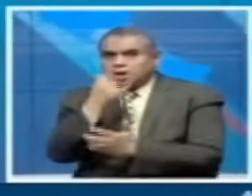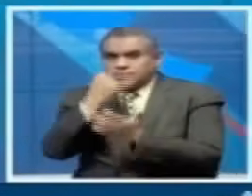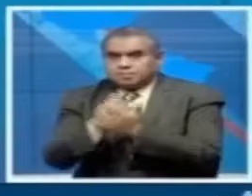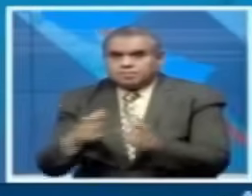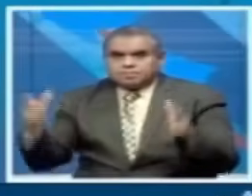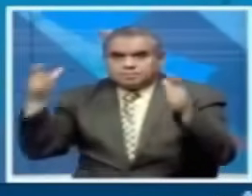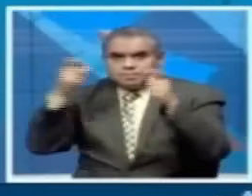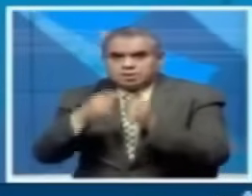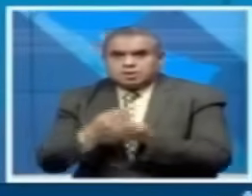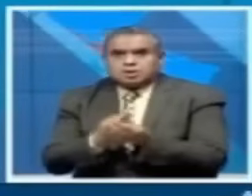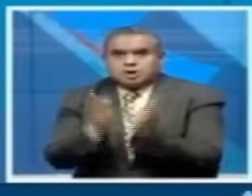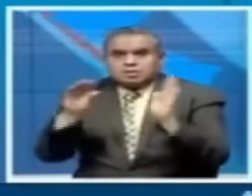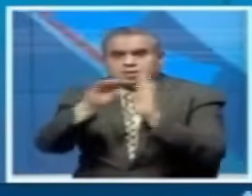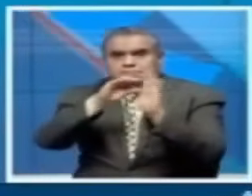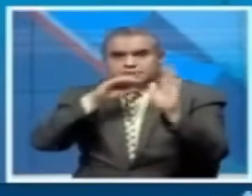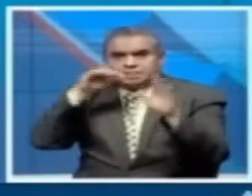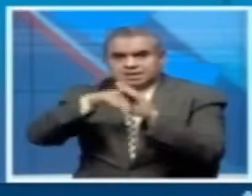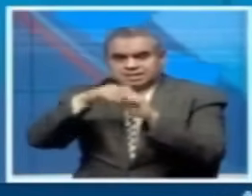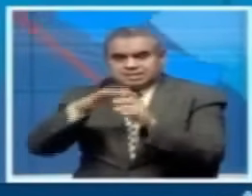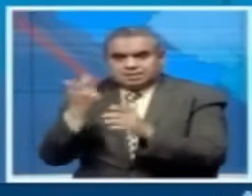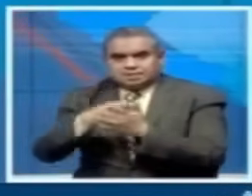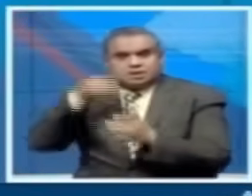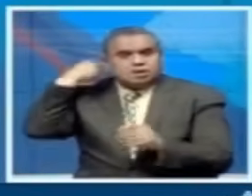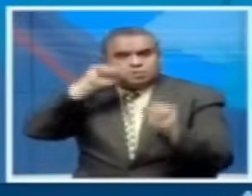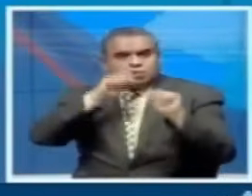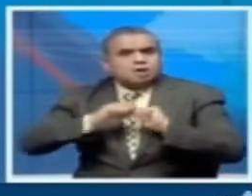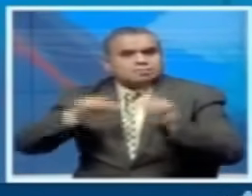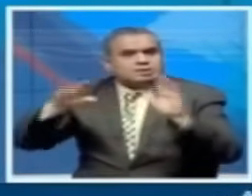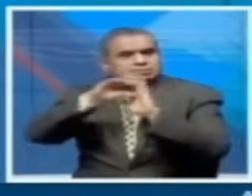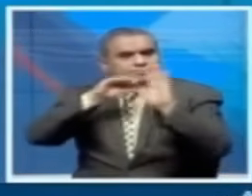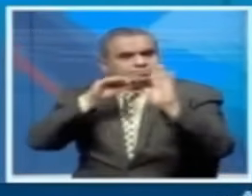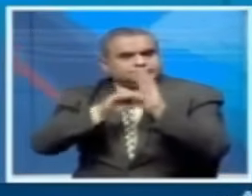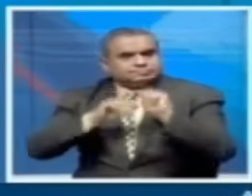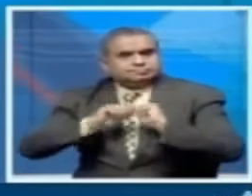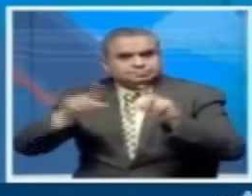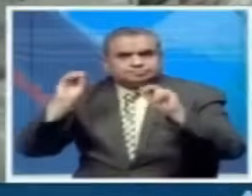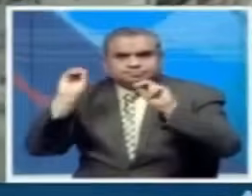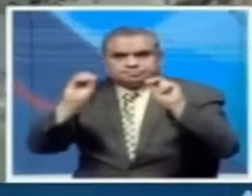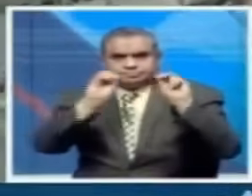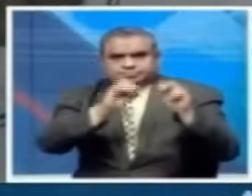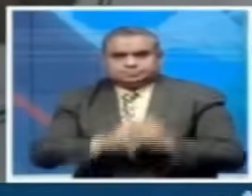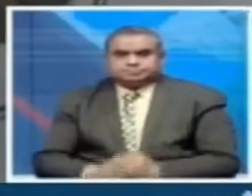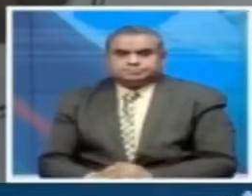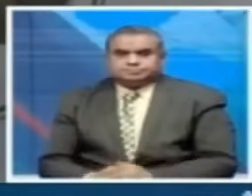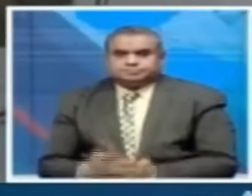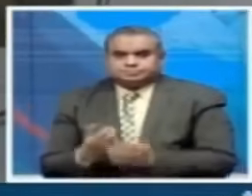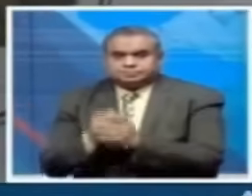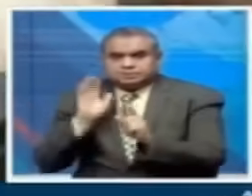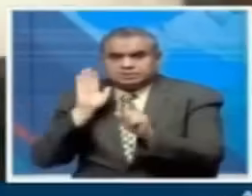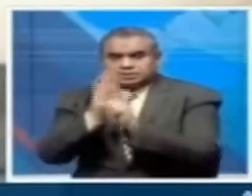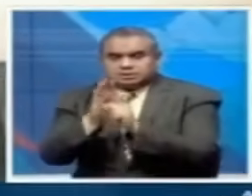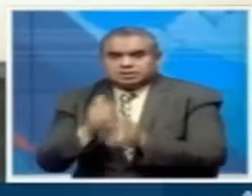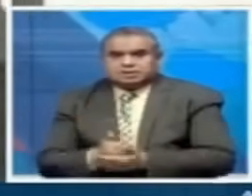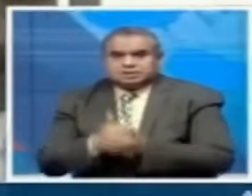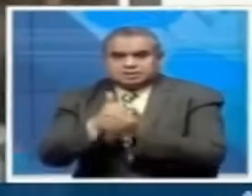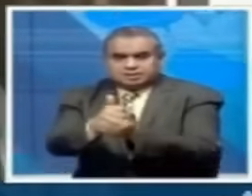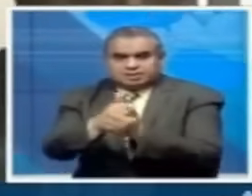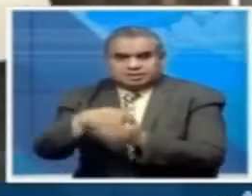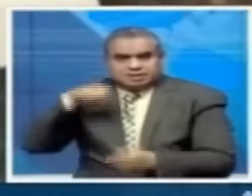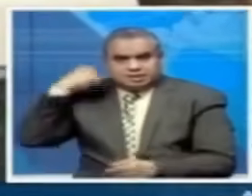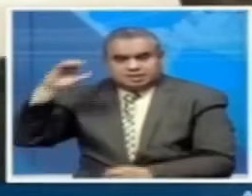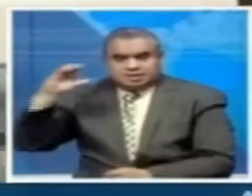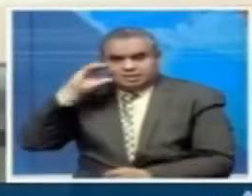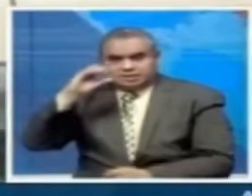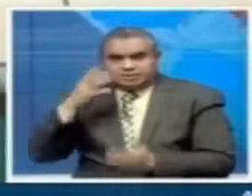مؤتمر جماهيري لها لعرض البرنامج الانتخابي للمرشح. دعما للمرشح الرئاسي عبد الفتاح